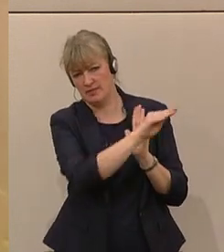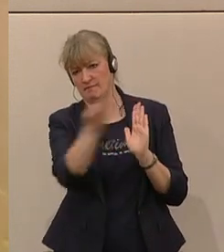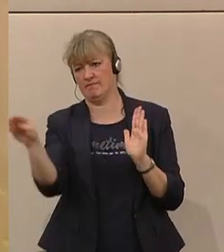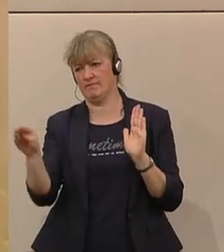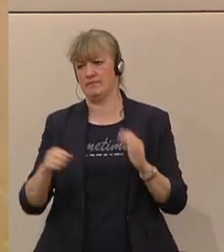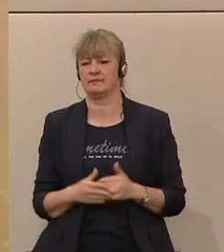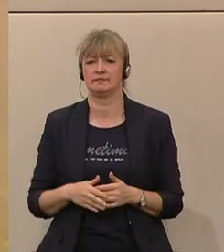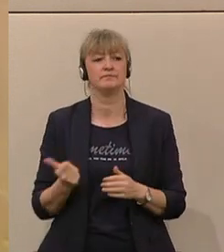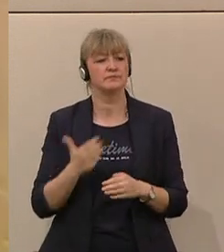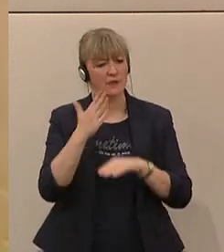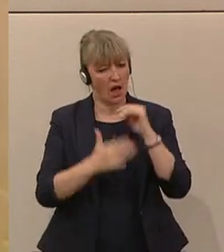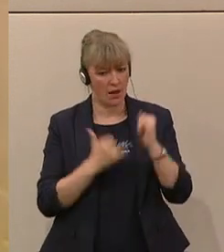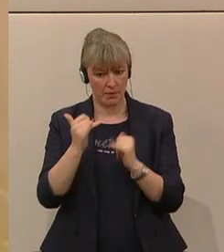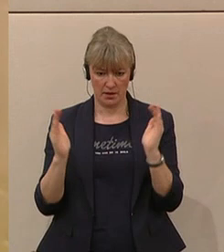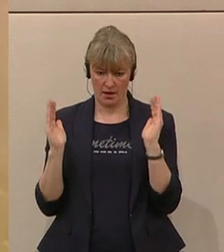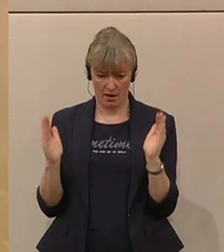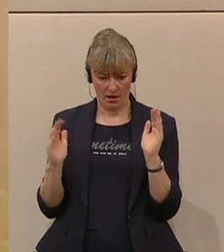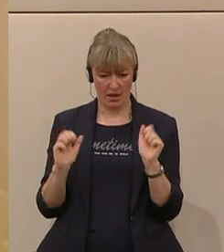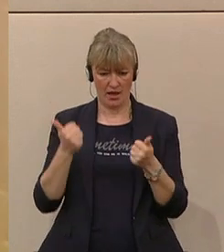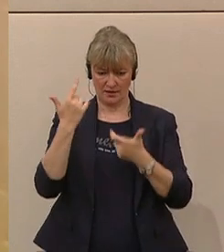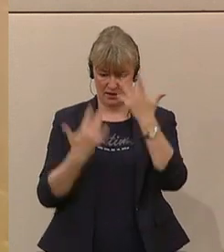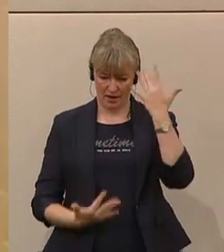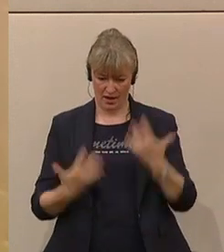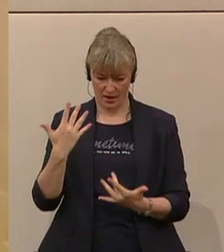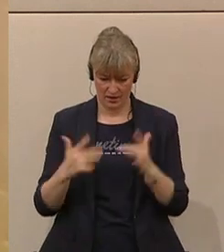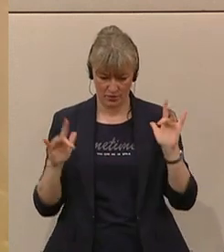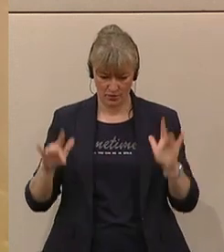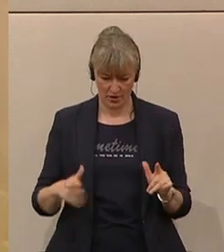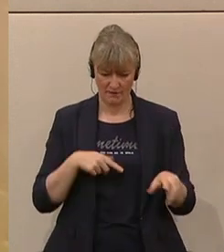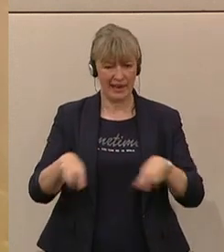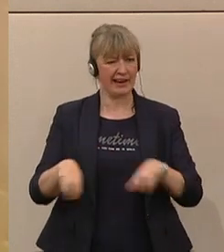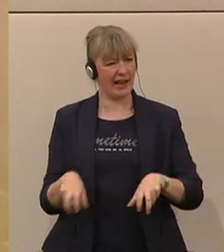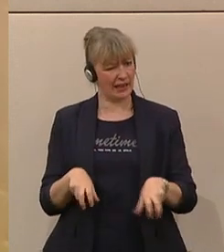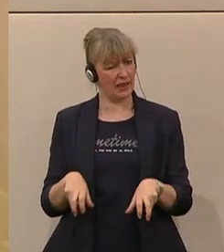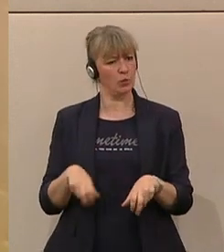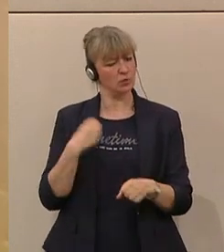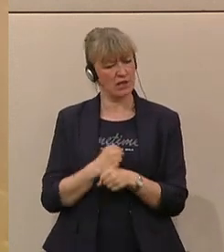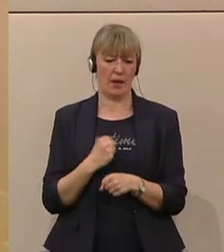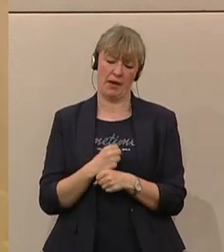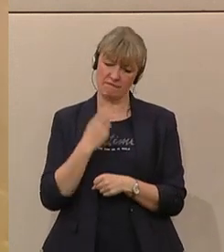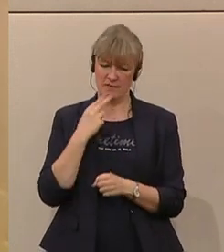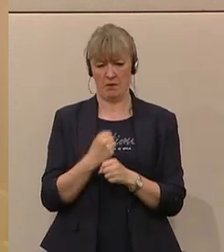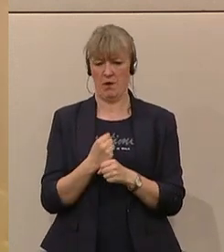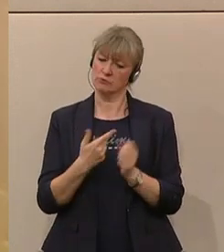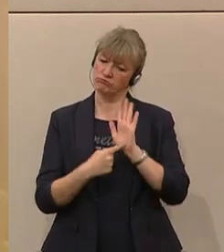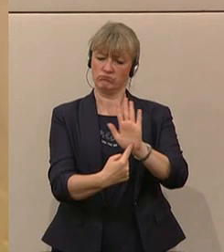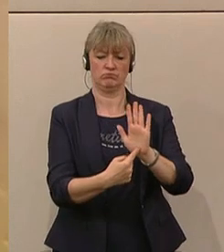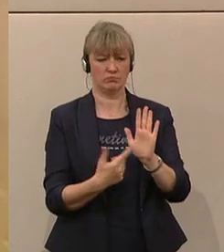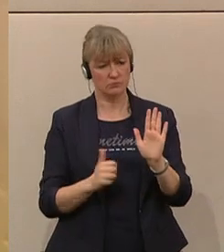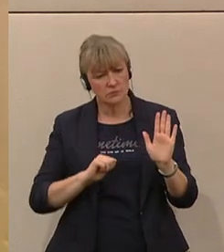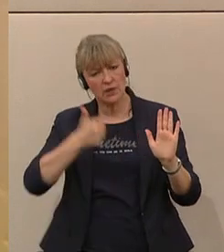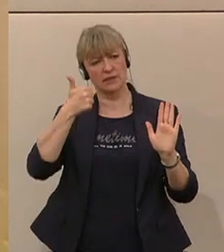darum, nach einem halben Jahr mal eine erste Bilanz der Regierungsarbeit zu versuchen und ein erstes Mal zu versuchen,